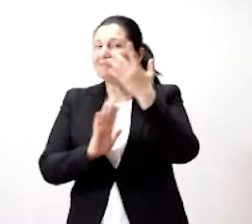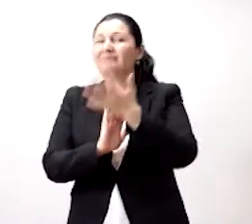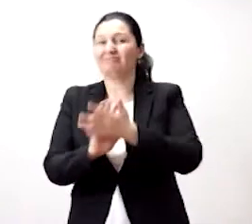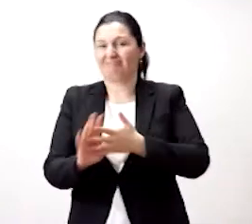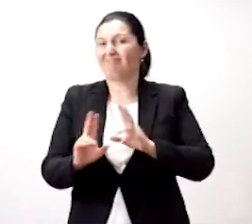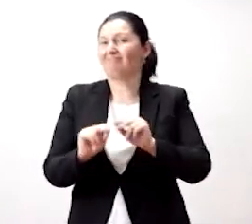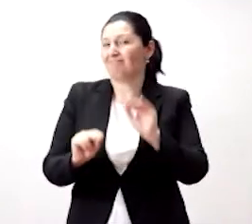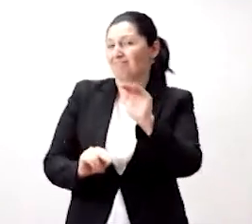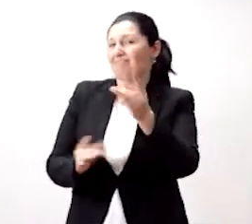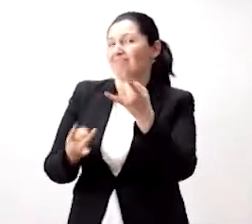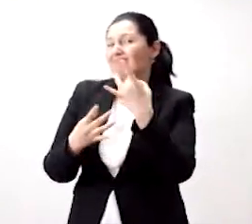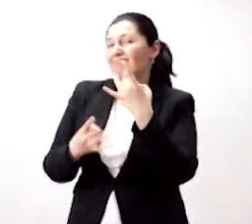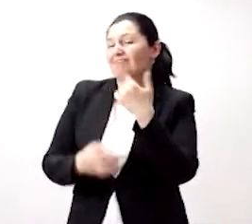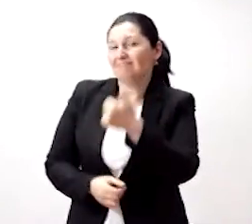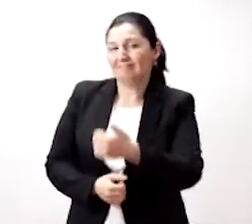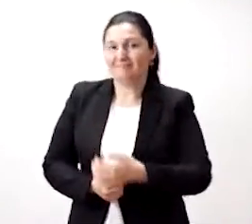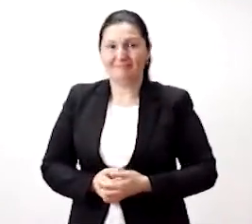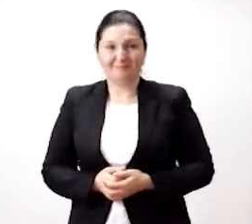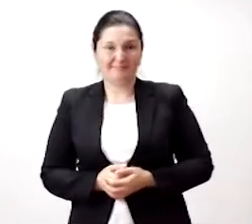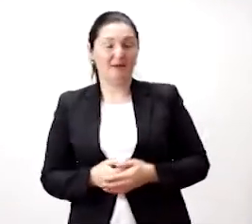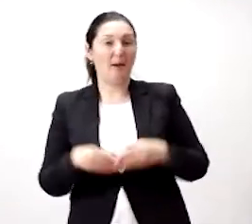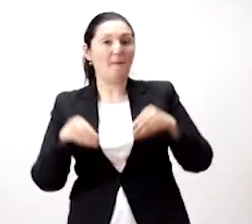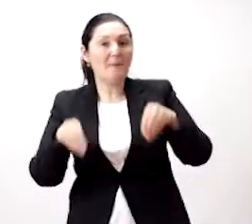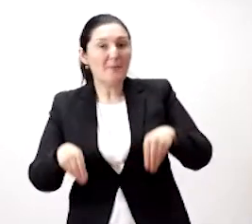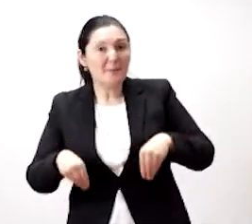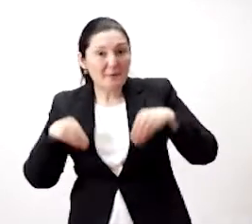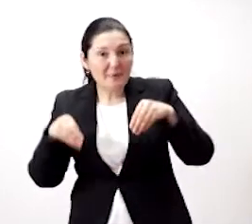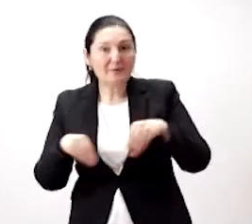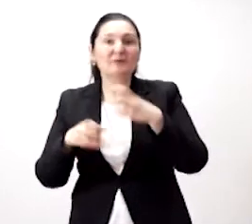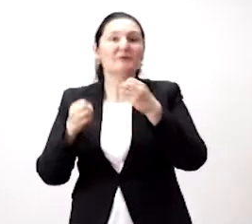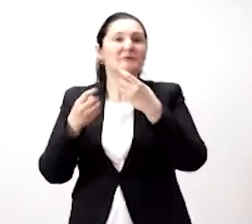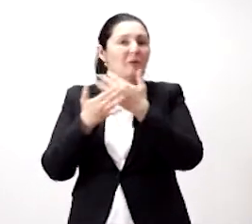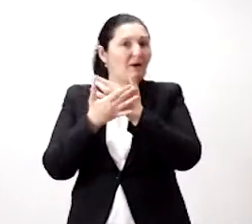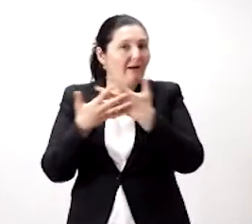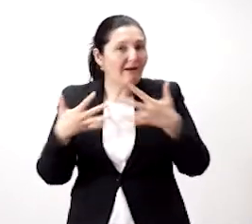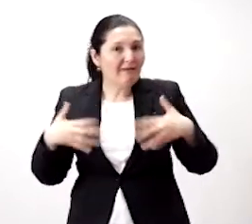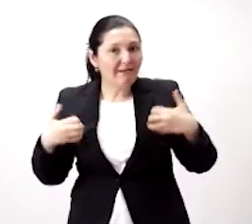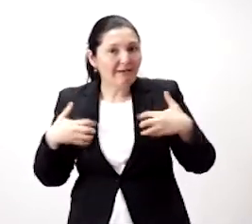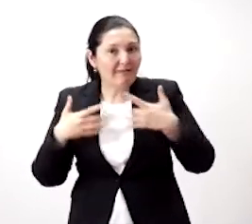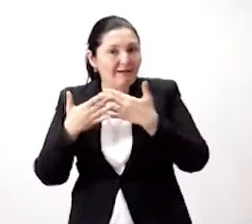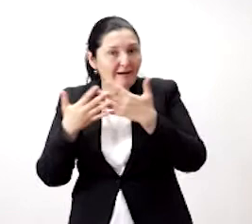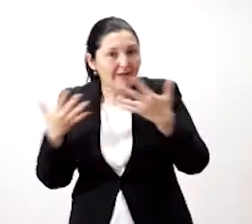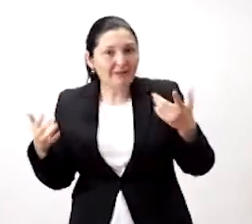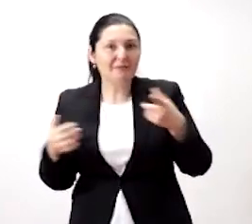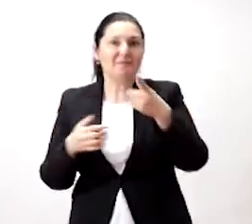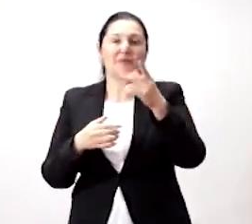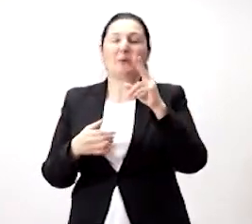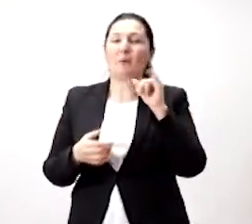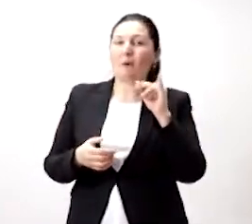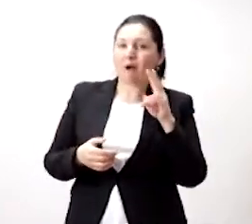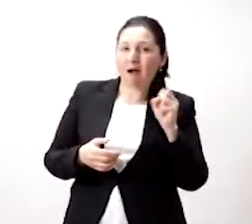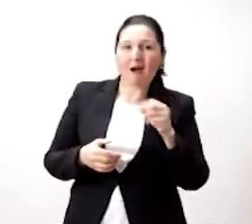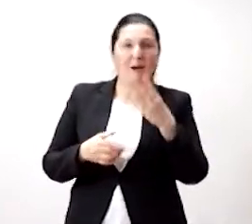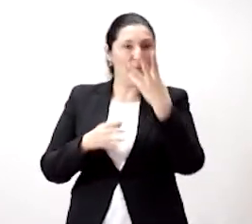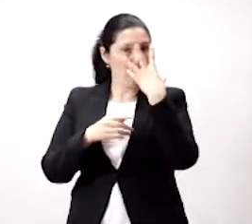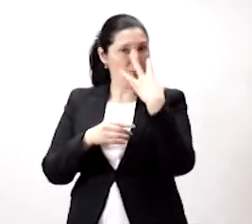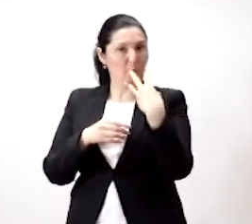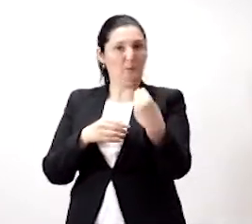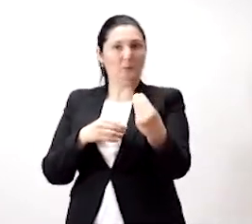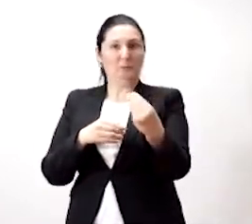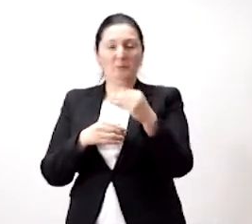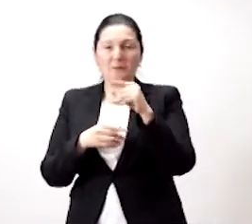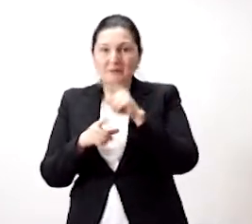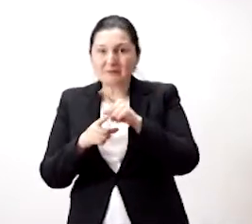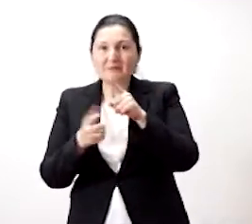фаҳмидем. Чунки ба ғайр аз кенгуру, онҷо боз ҷонварони дигаре ба мисли коала, мурчахӯрак,